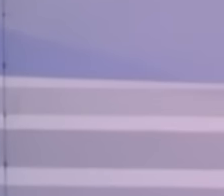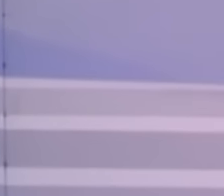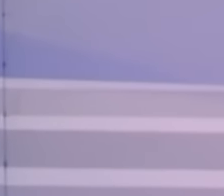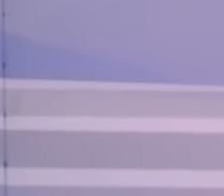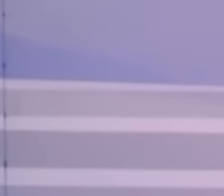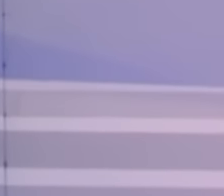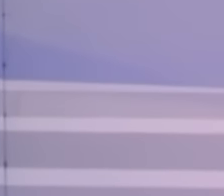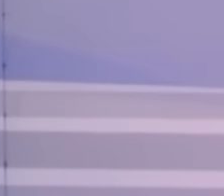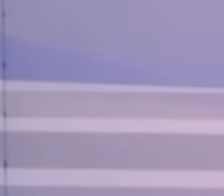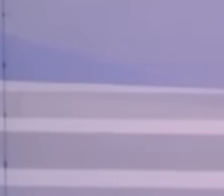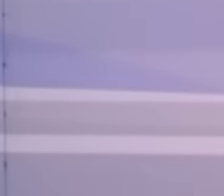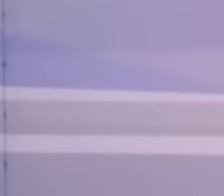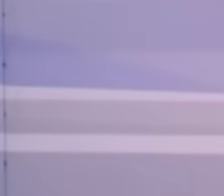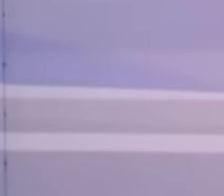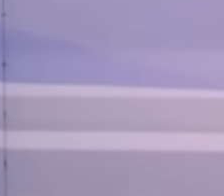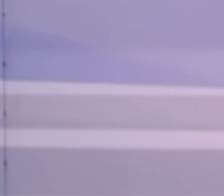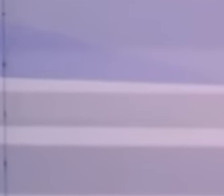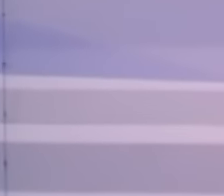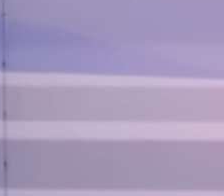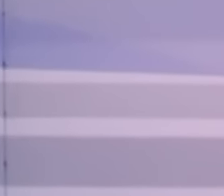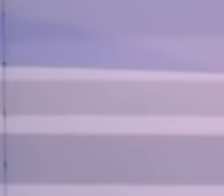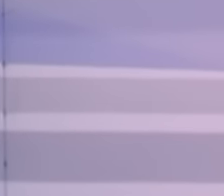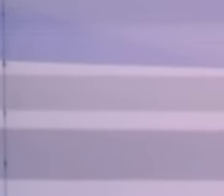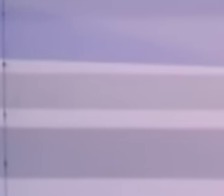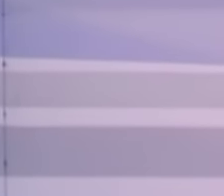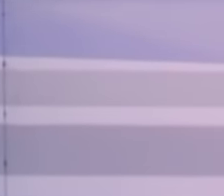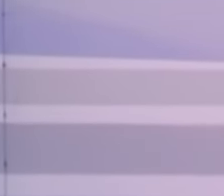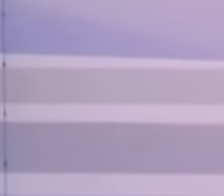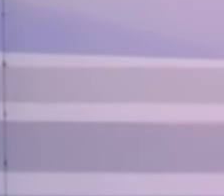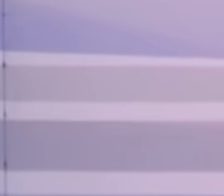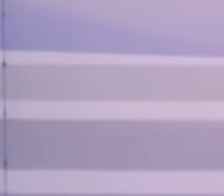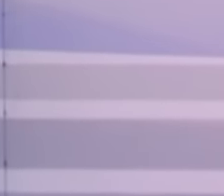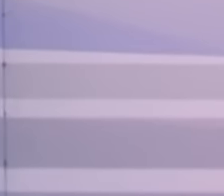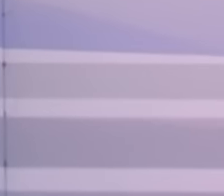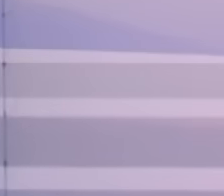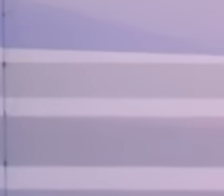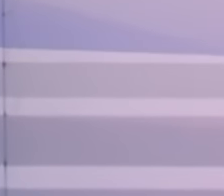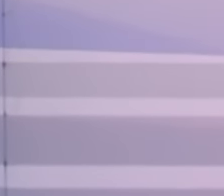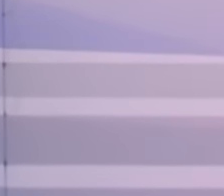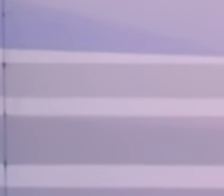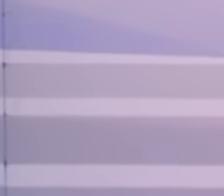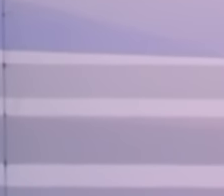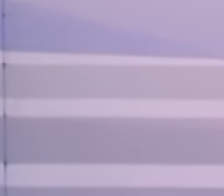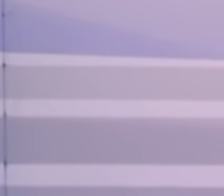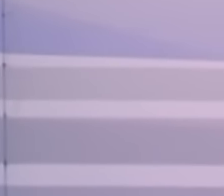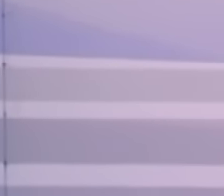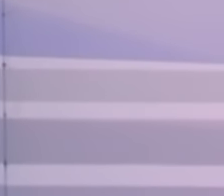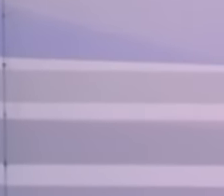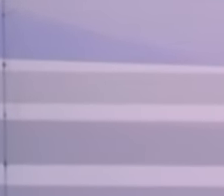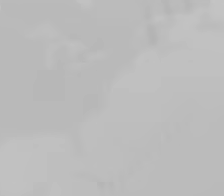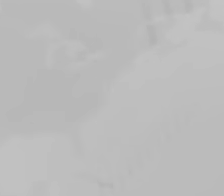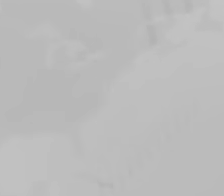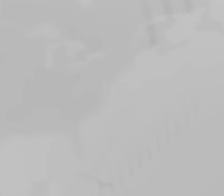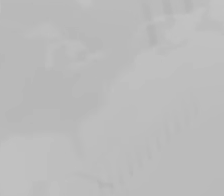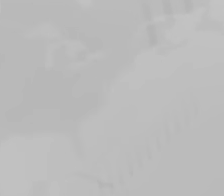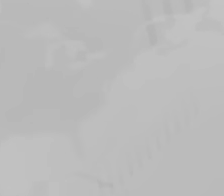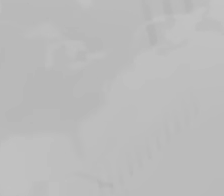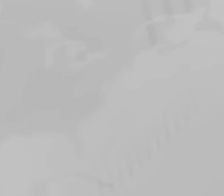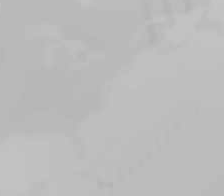YouTube. Sa mga kapuso abroad, samahan nyo kami sa GMA Pinoy TV at www.gmanews.tv.